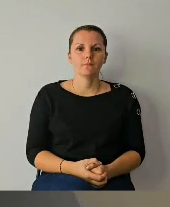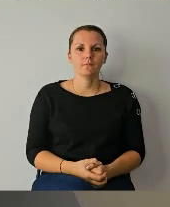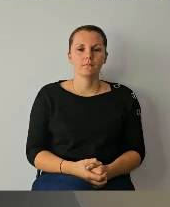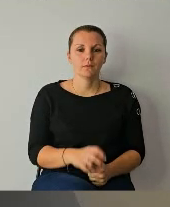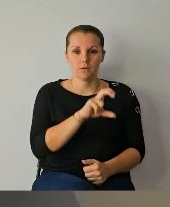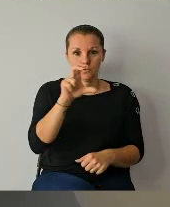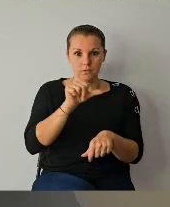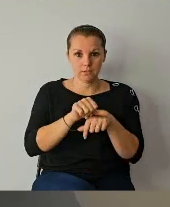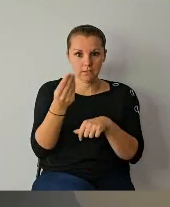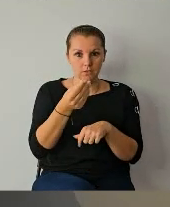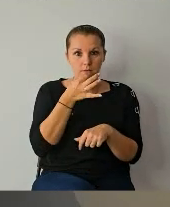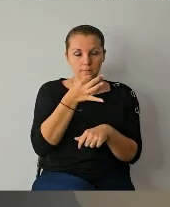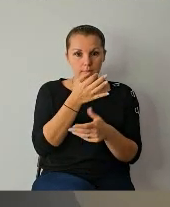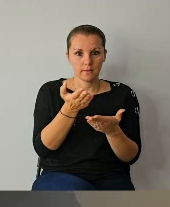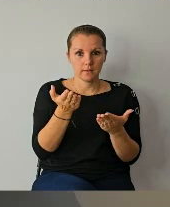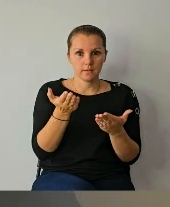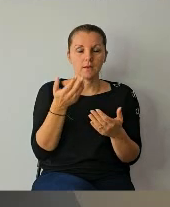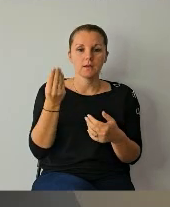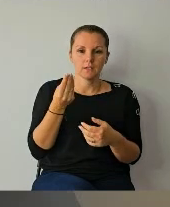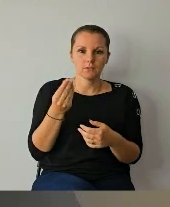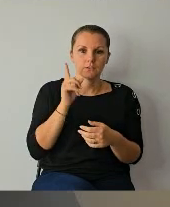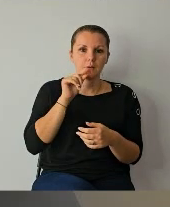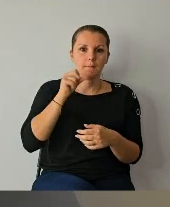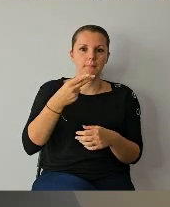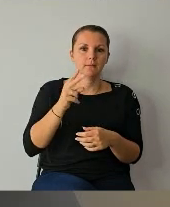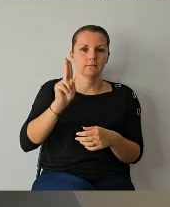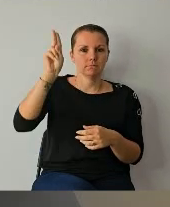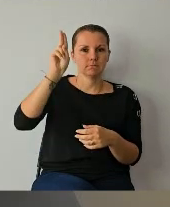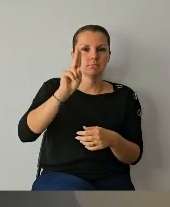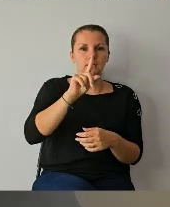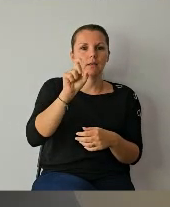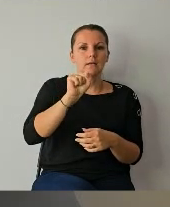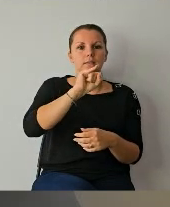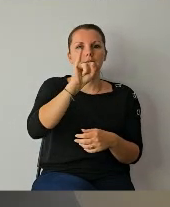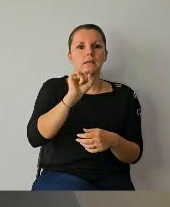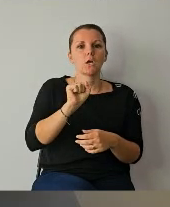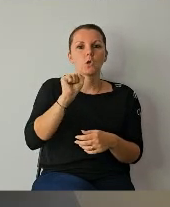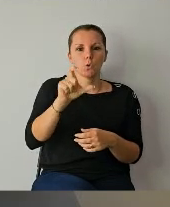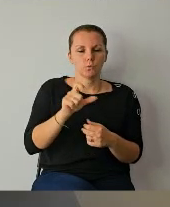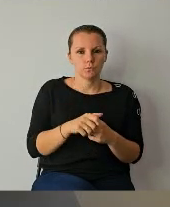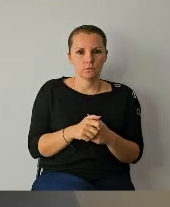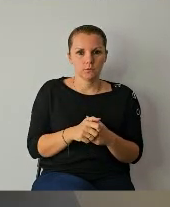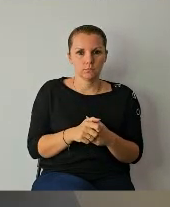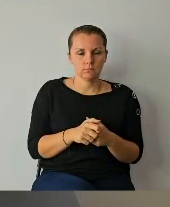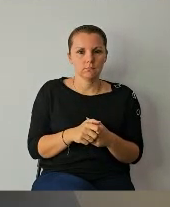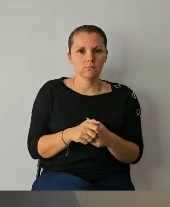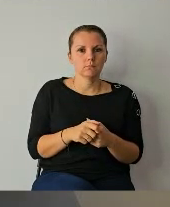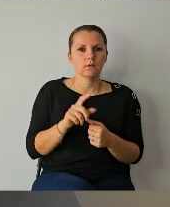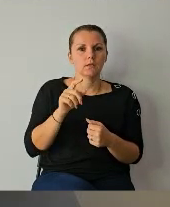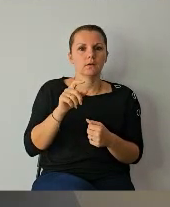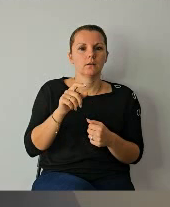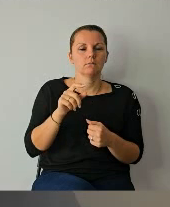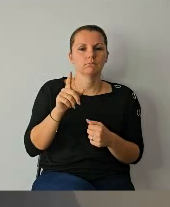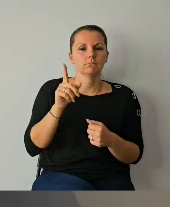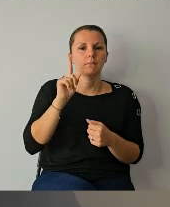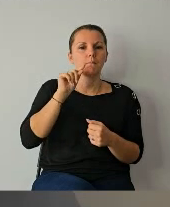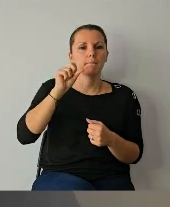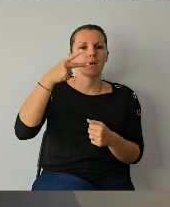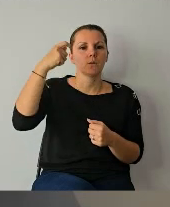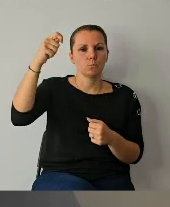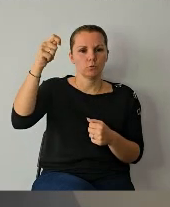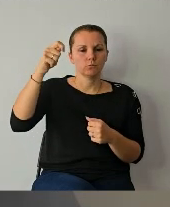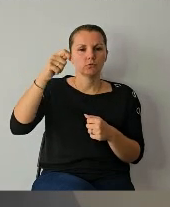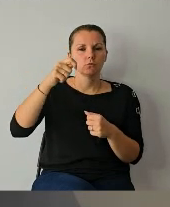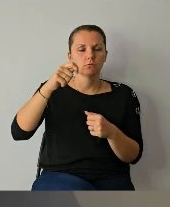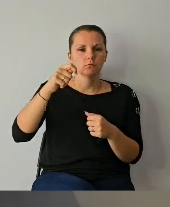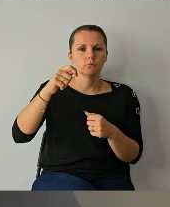Czy są jeszcze jakieś pytania? A jeszcze pan Andrzej Zając prosi o głos. Tylko ad vocem do wypowiedzi pana burmistrza. Panie